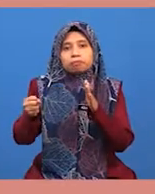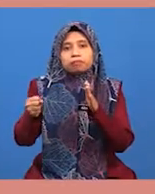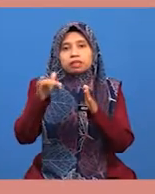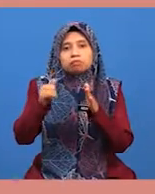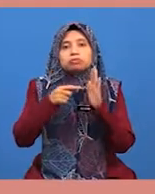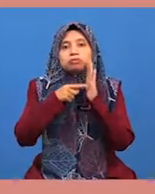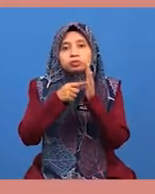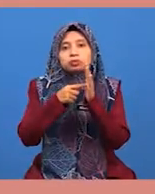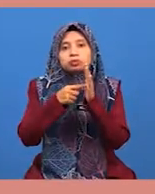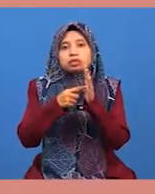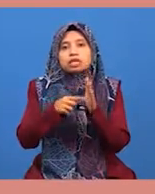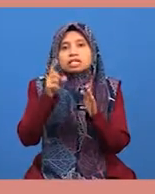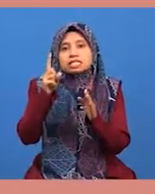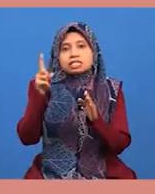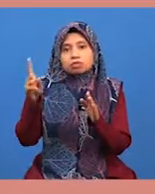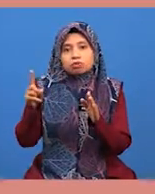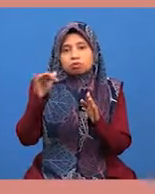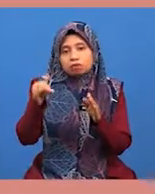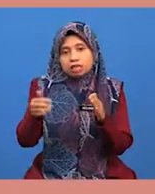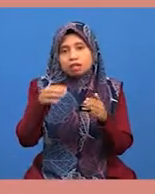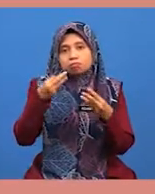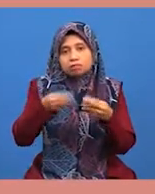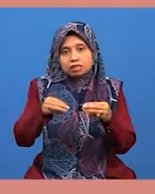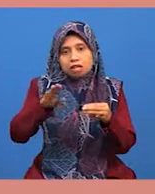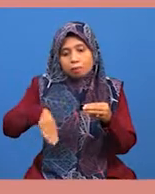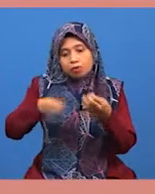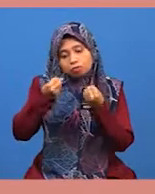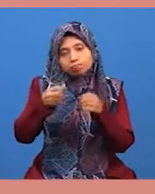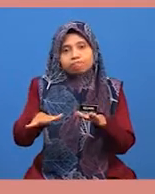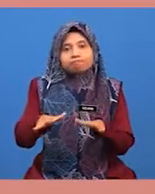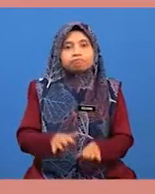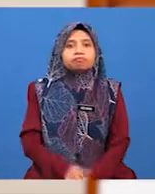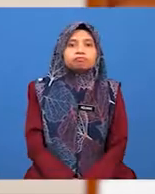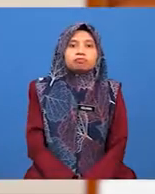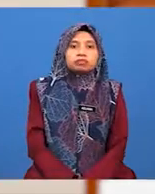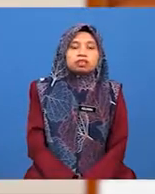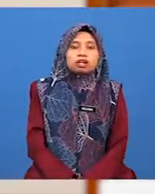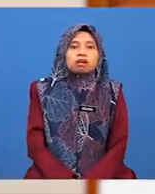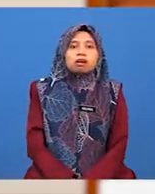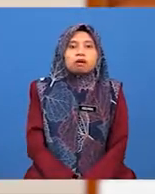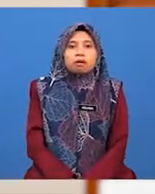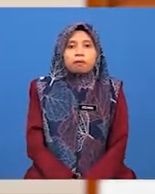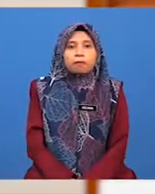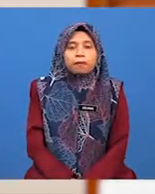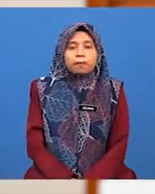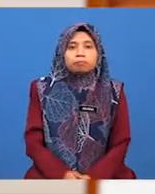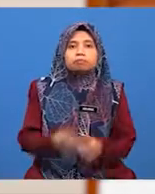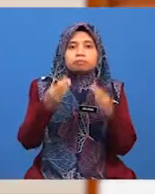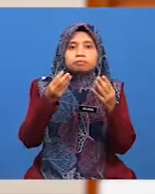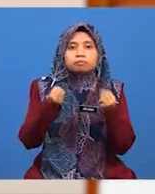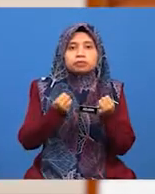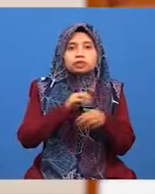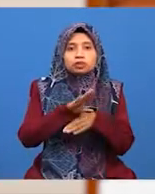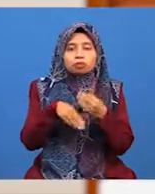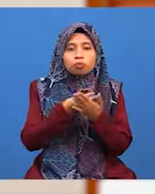yang menunjukkan sesuatu yang masih belum sudah. Cikgu harap murid-murid